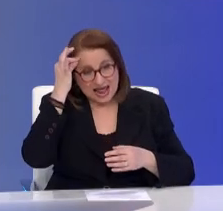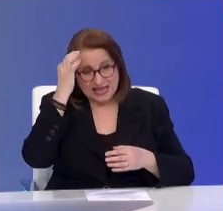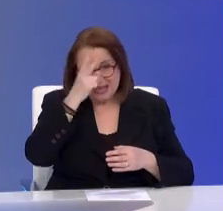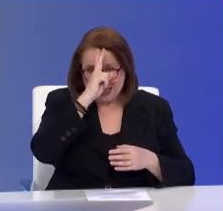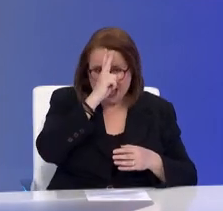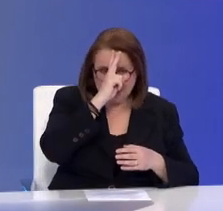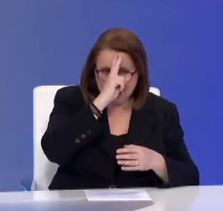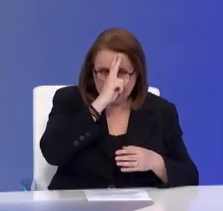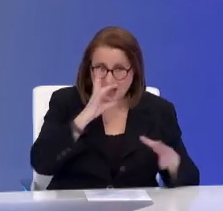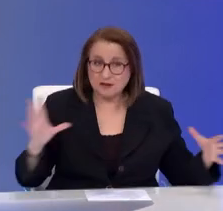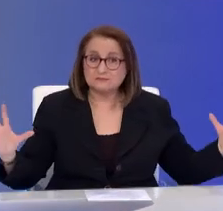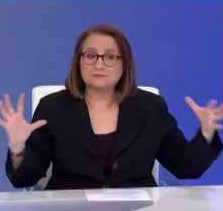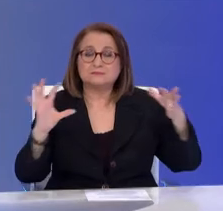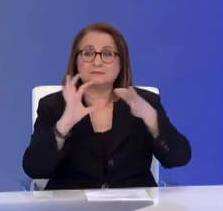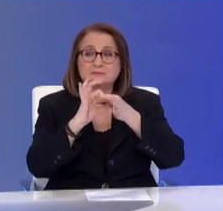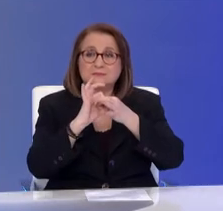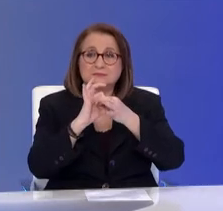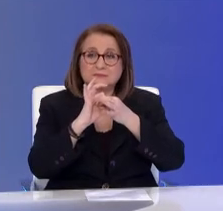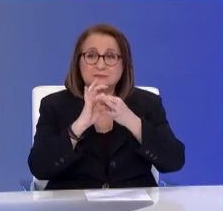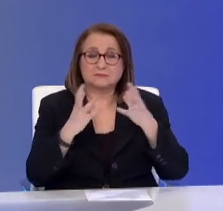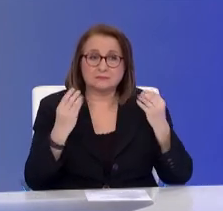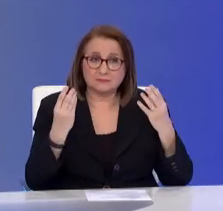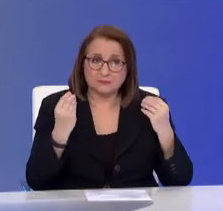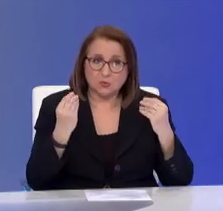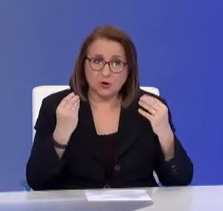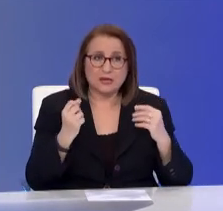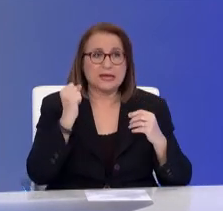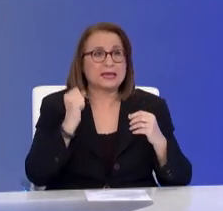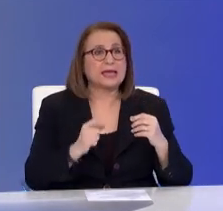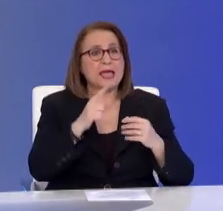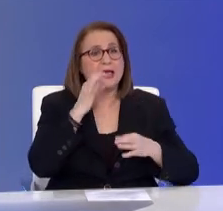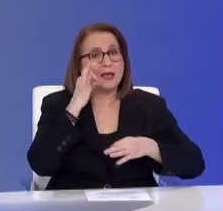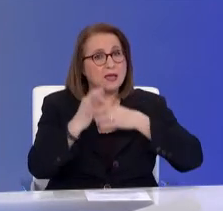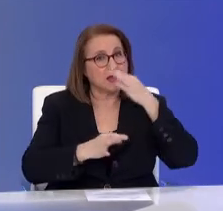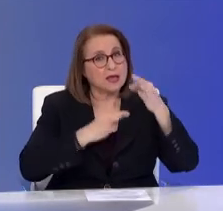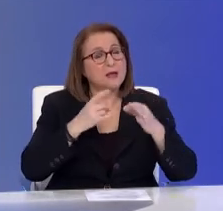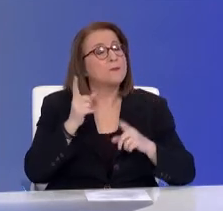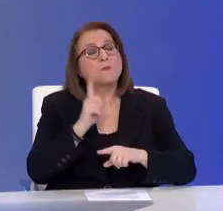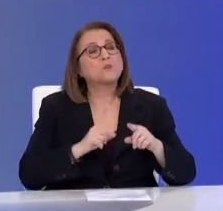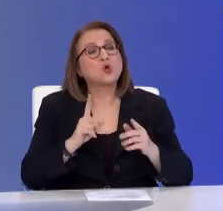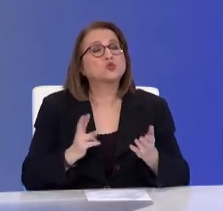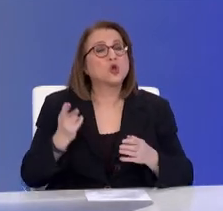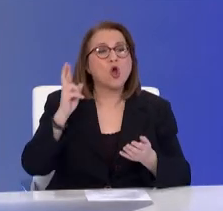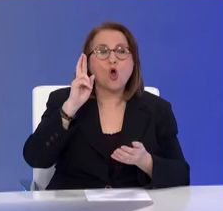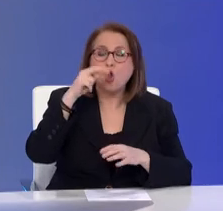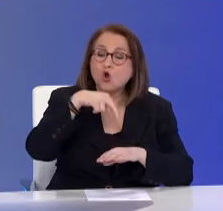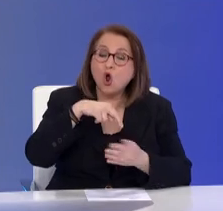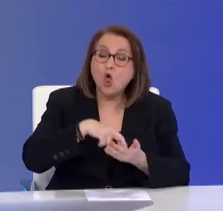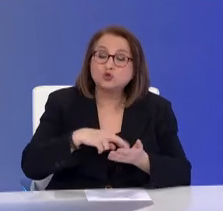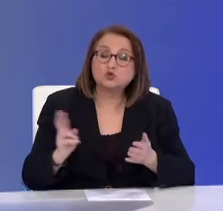γαλλογερμανική συνεργασία και υπογράμμισε το ρόλο του πολιτισμού ως